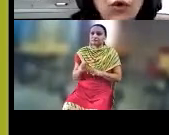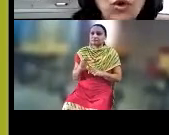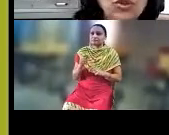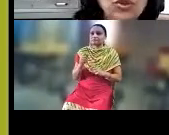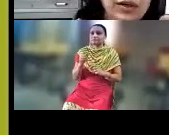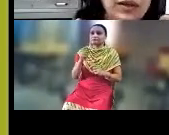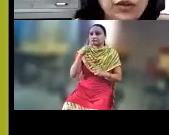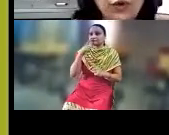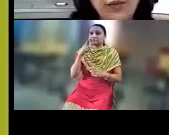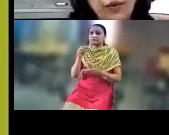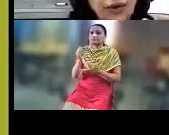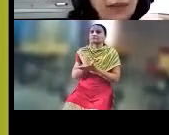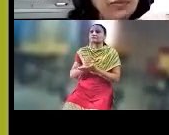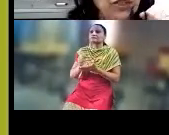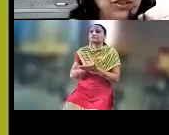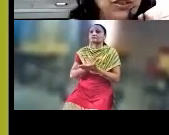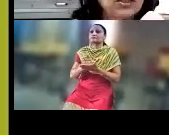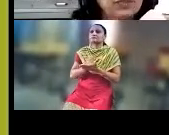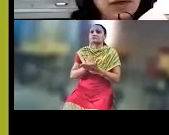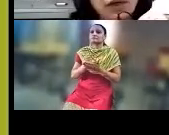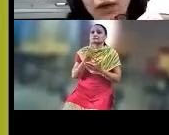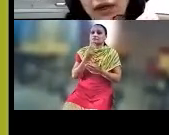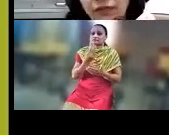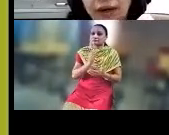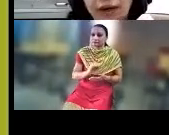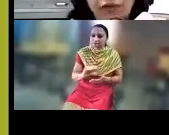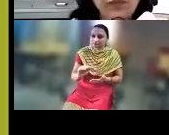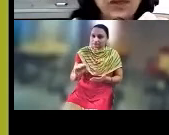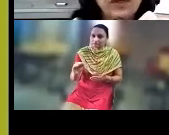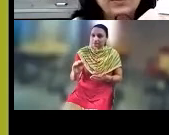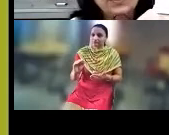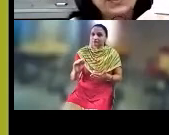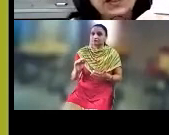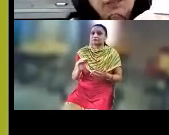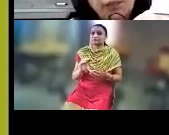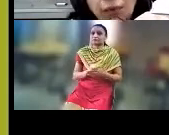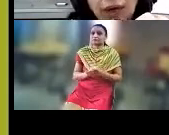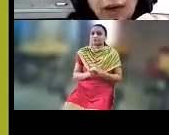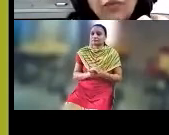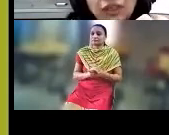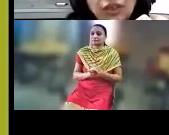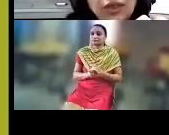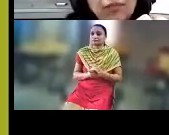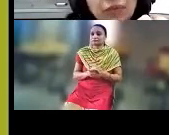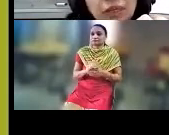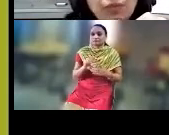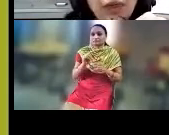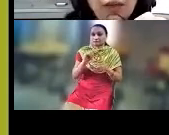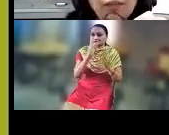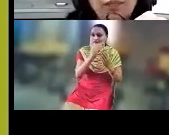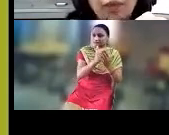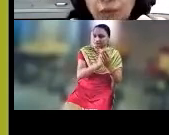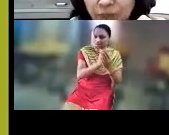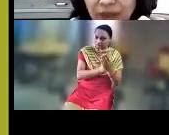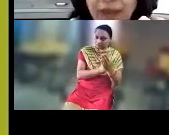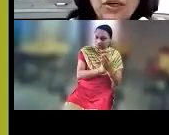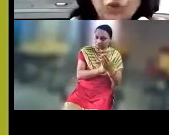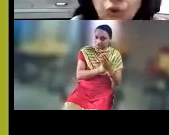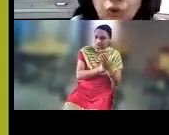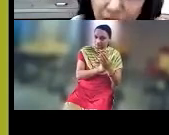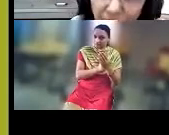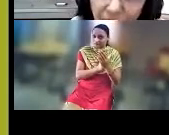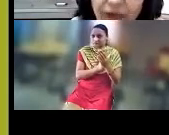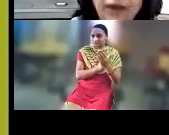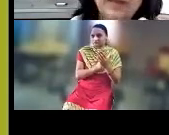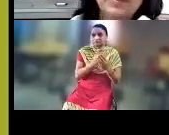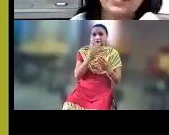with their old children during program sessions is particularly effective. कि प्रोग्राम सेशन के बीच में मतलब बच्चों